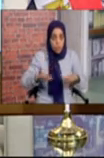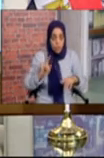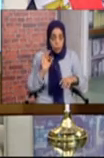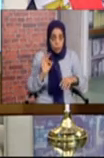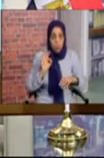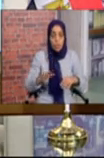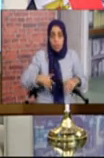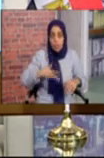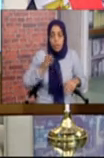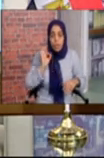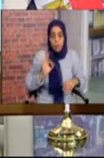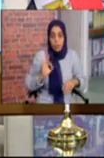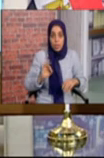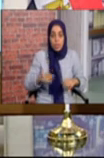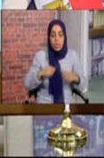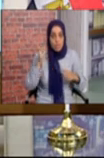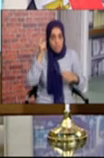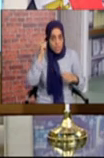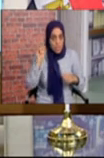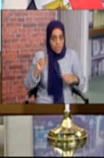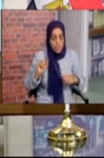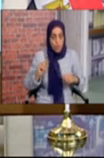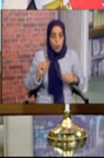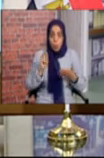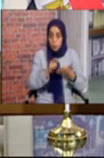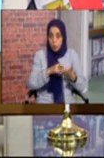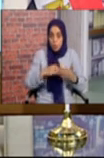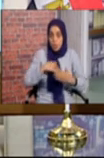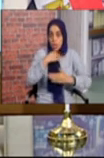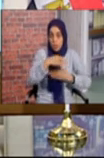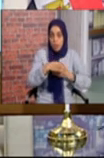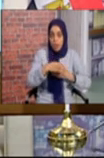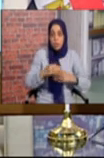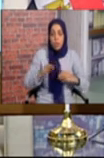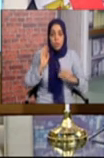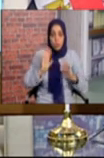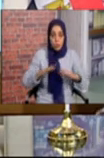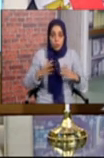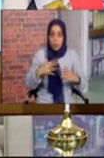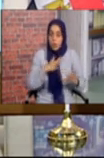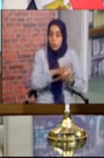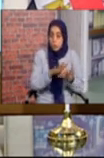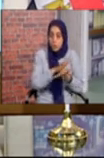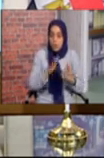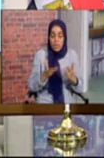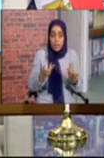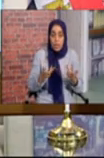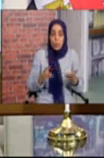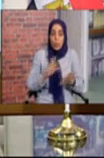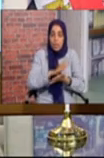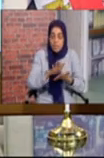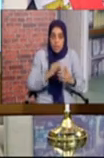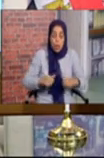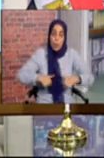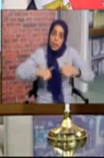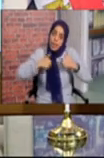هي احنا خدنا معاه اتزان ودراسة الأبعاد، يعني الأضرار إيه والخسائر ايه